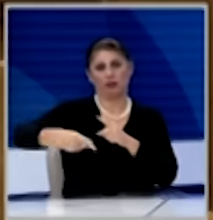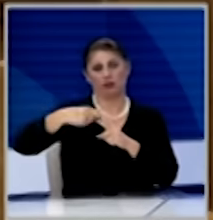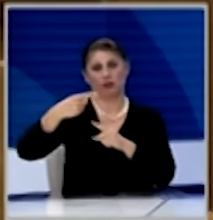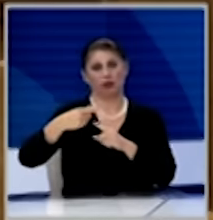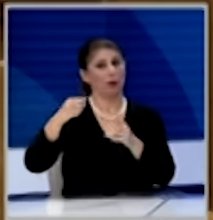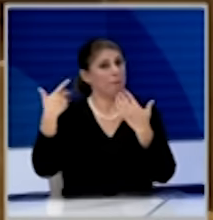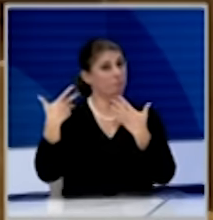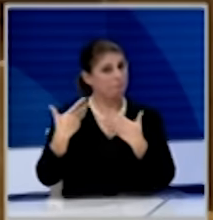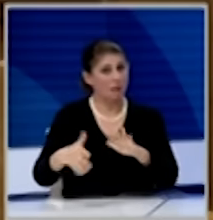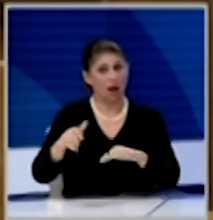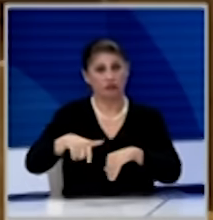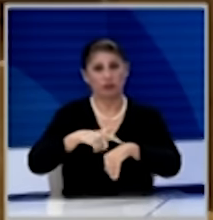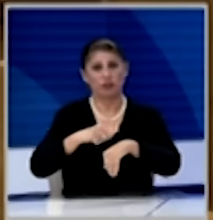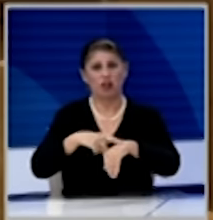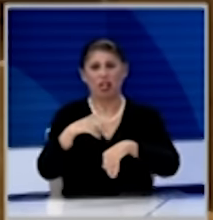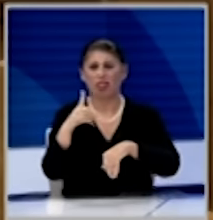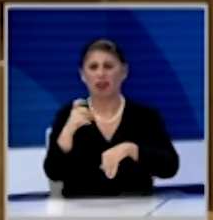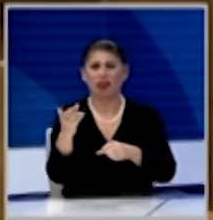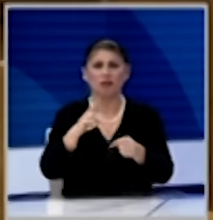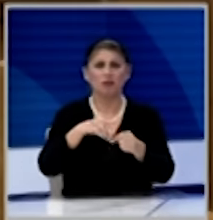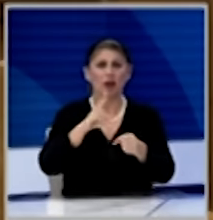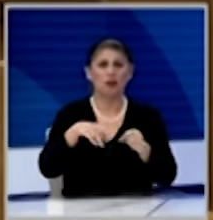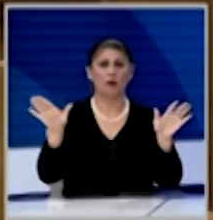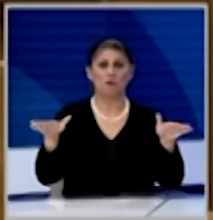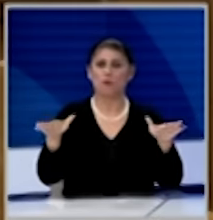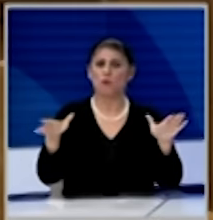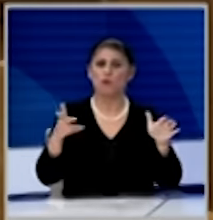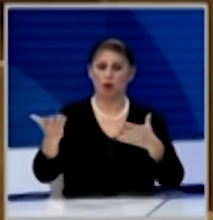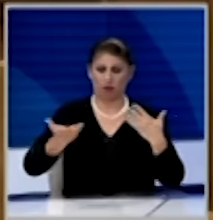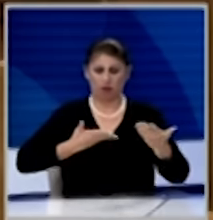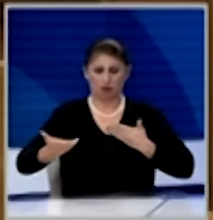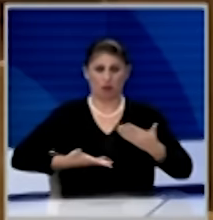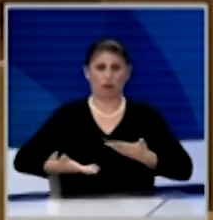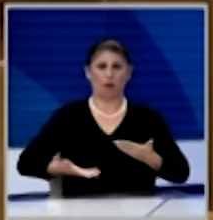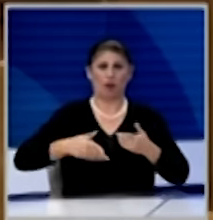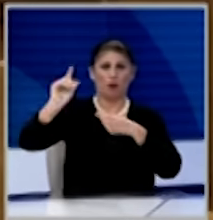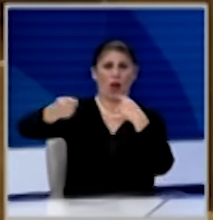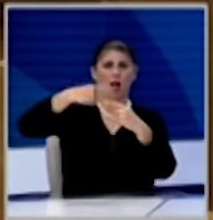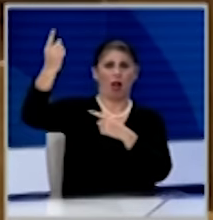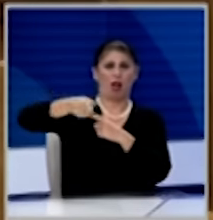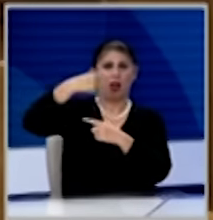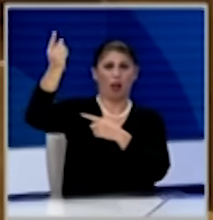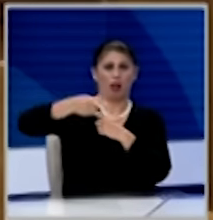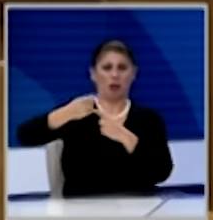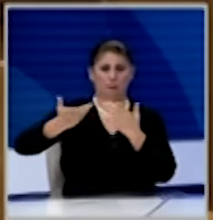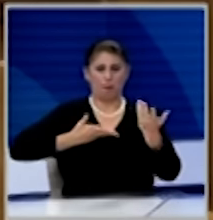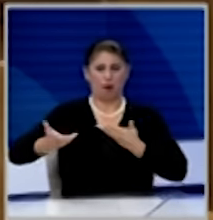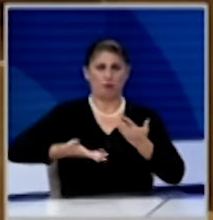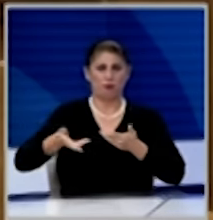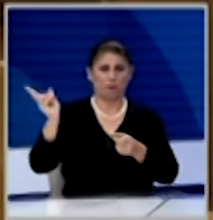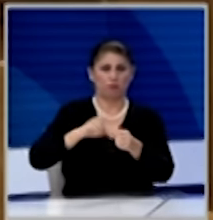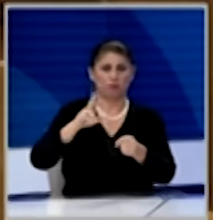ήδη έχουν βρεθεί δεκάδες νεκρά πουλιά χτυπημένα απ τις ανεμογεννήτριες εσείς